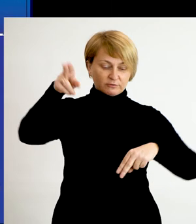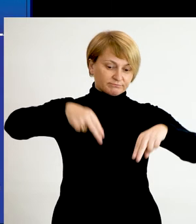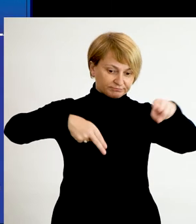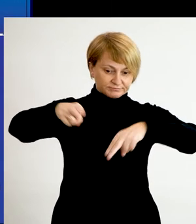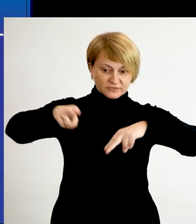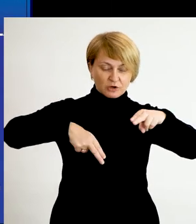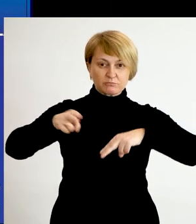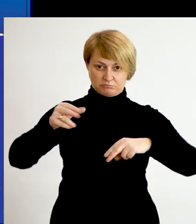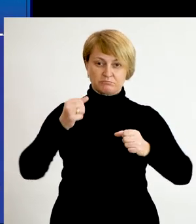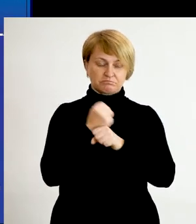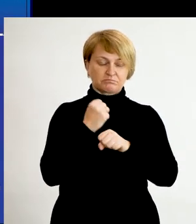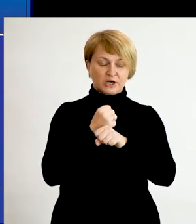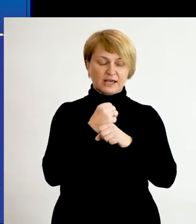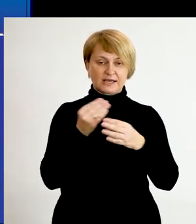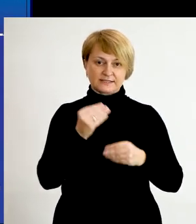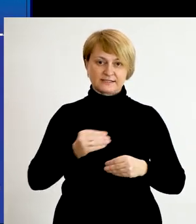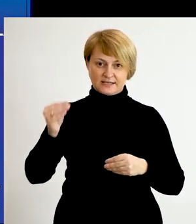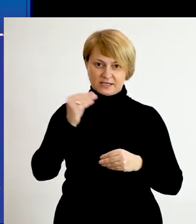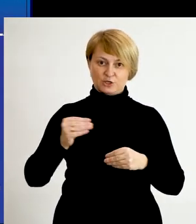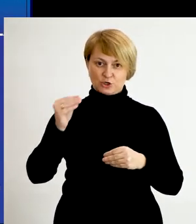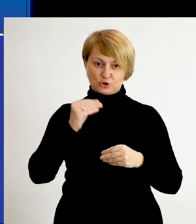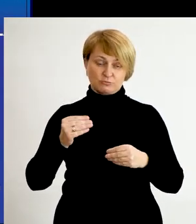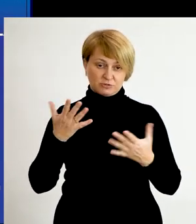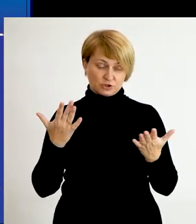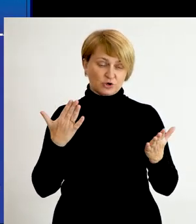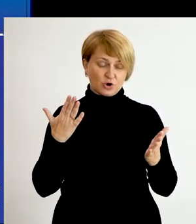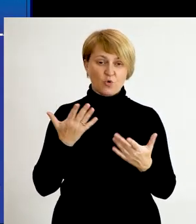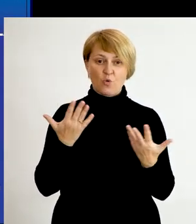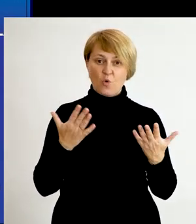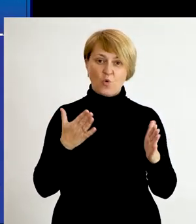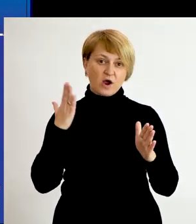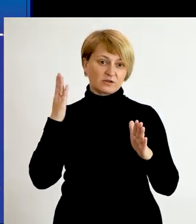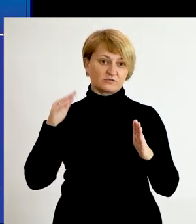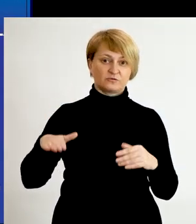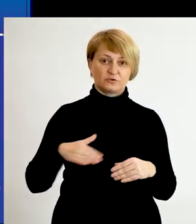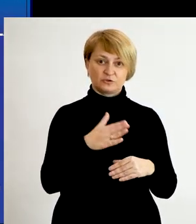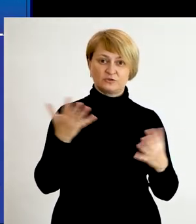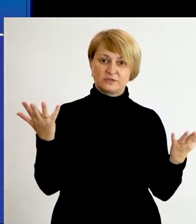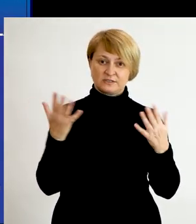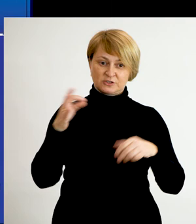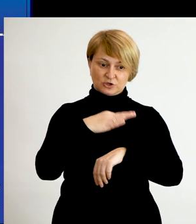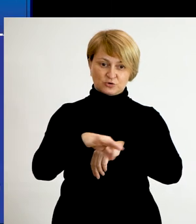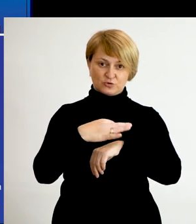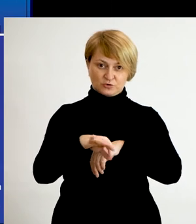prac infrastrukturalnych. Ułatwi dojazd do choćby uniwersytetu,